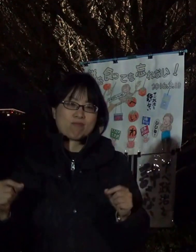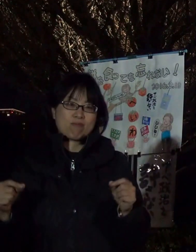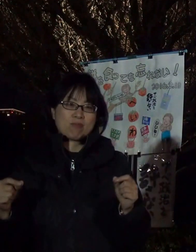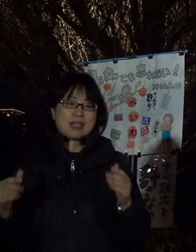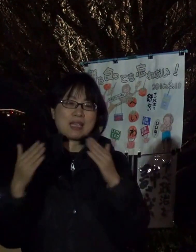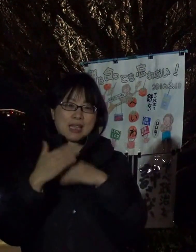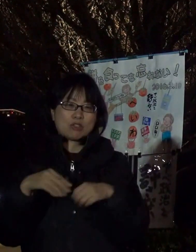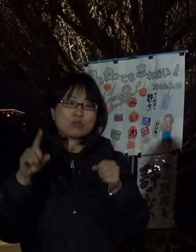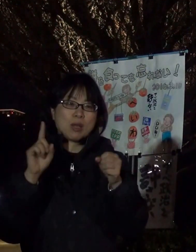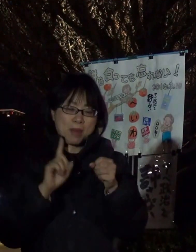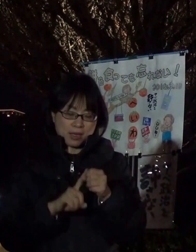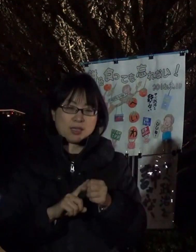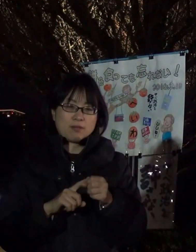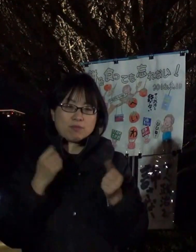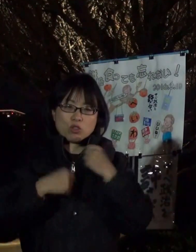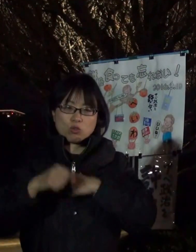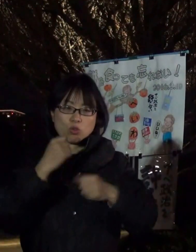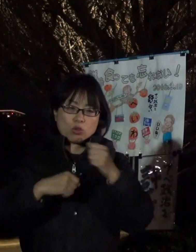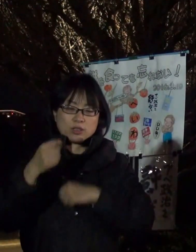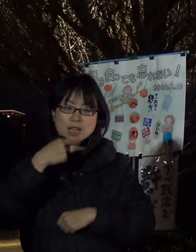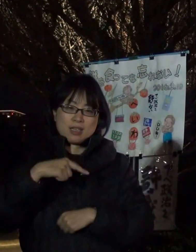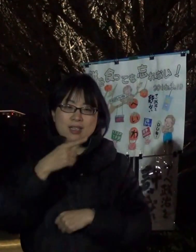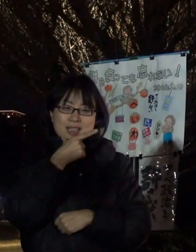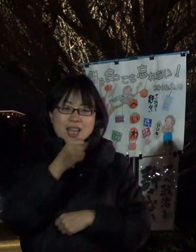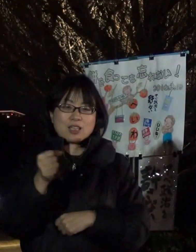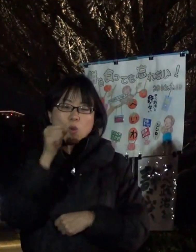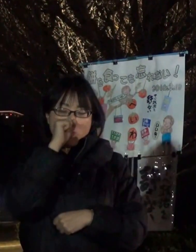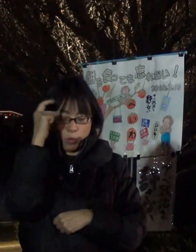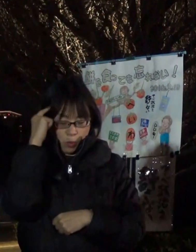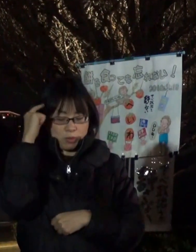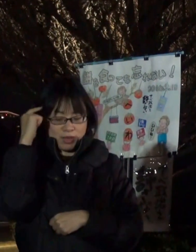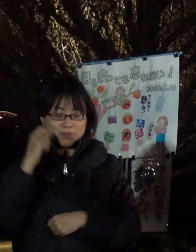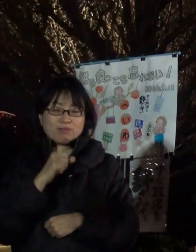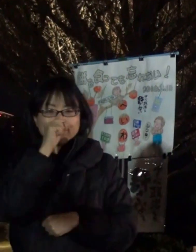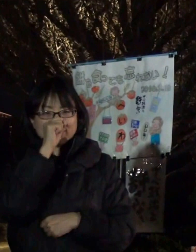動していきたいと思います。よろしくお願いします。